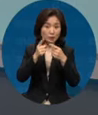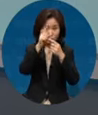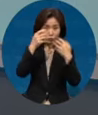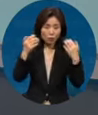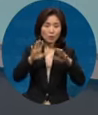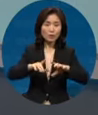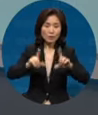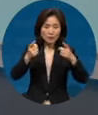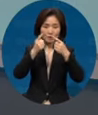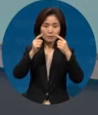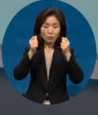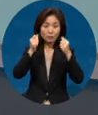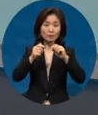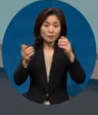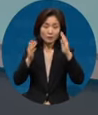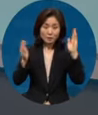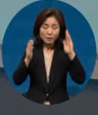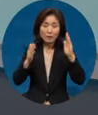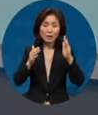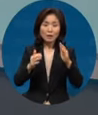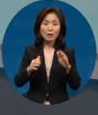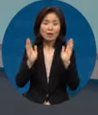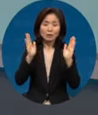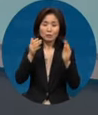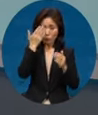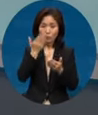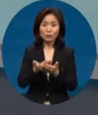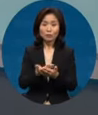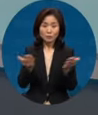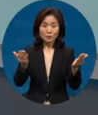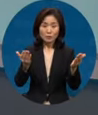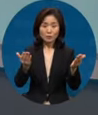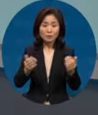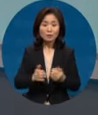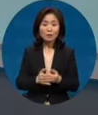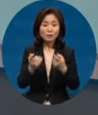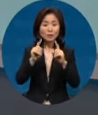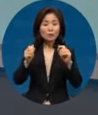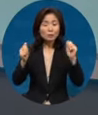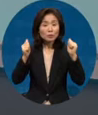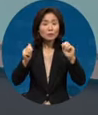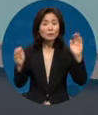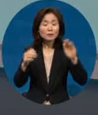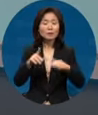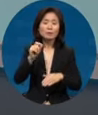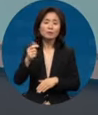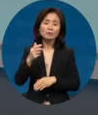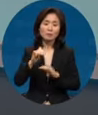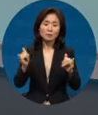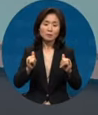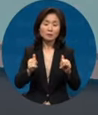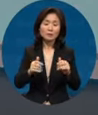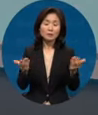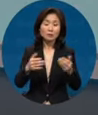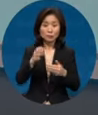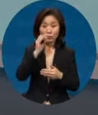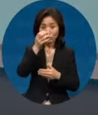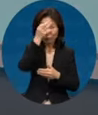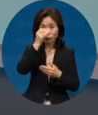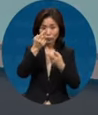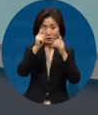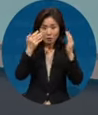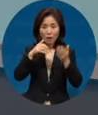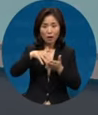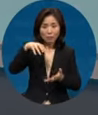얻을 수 있도록 했다는 군요 싱가포르 가자 그날 긴 한데 대학 졸업생 26,000 멱 직업 기술 학교까지 더하면 6만 명이